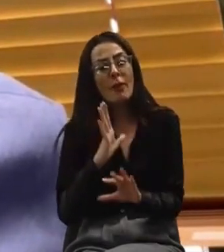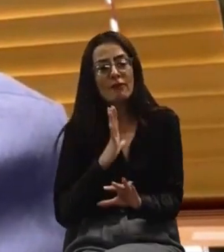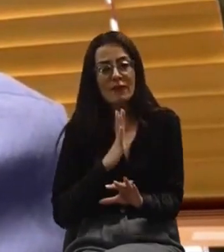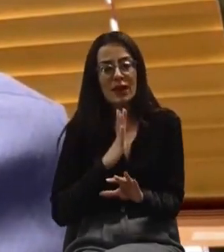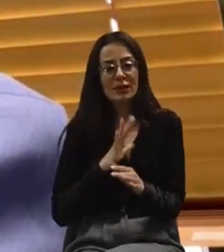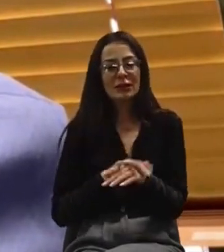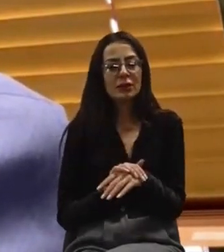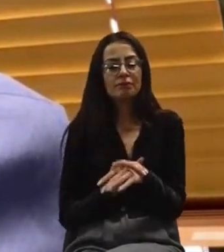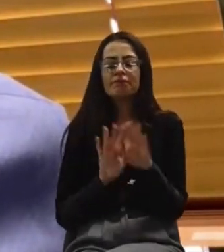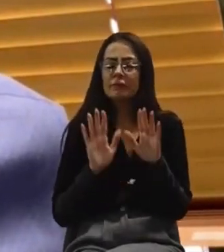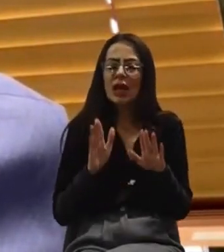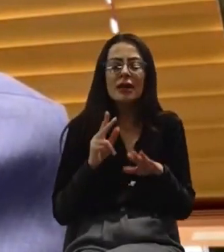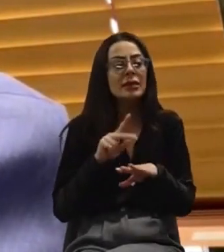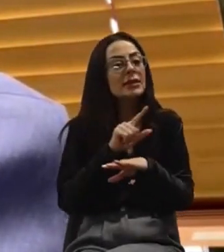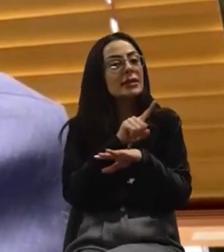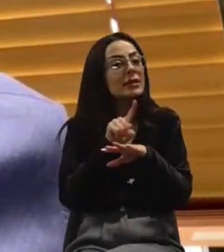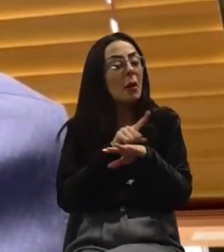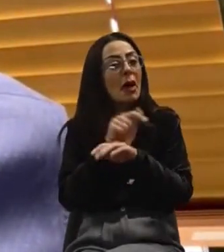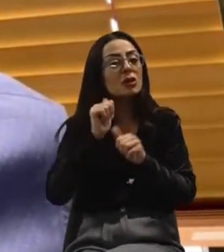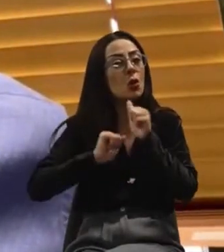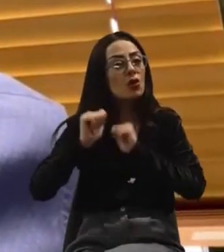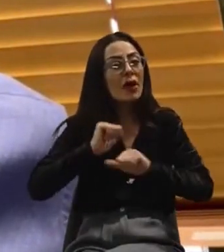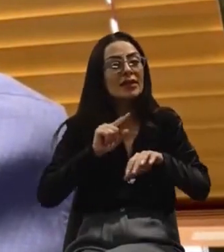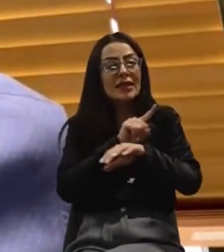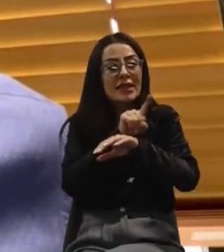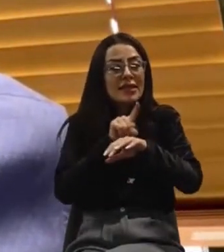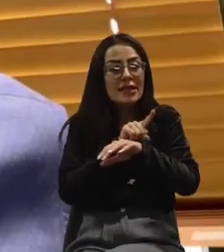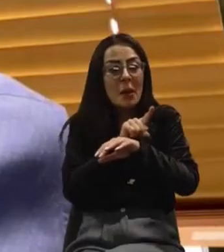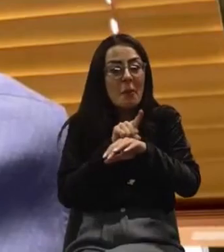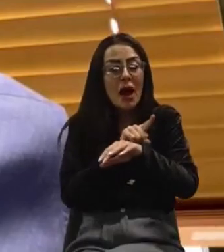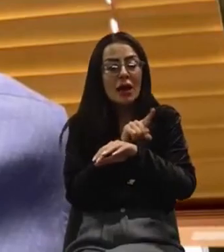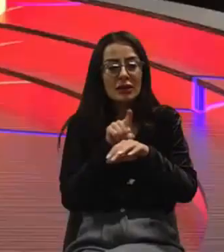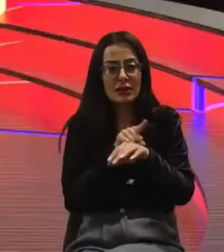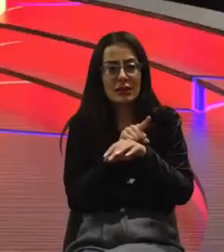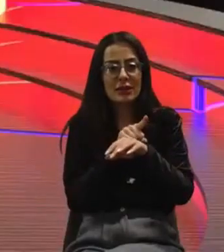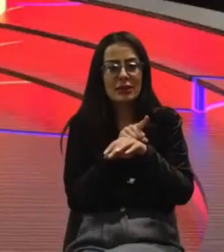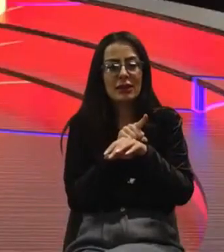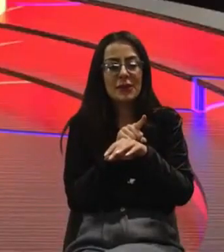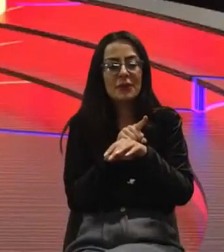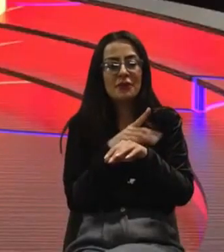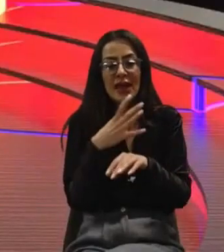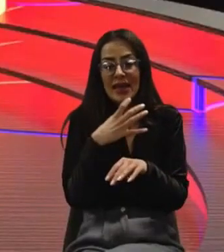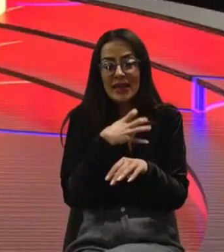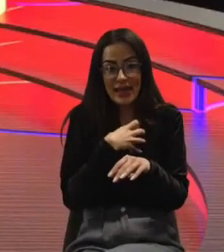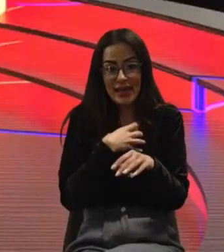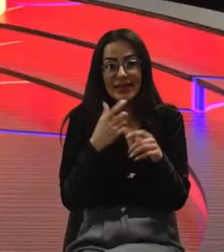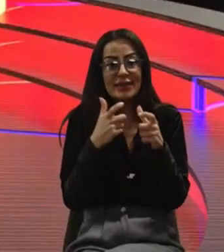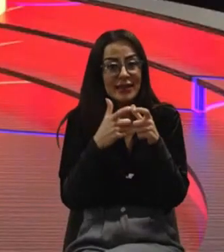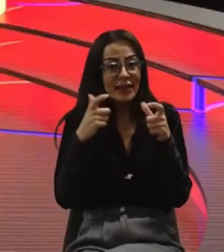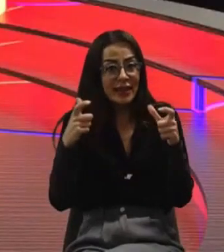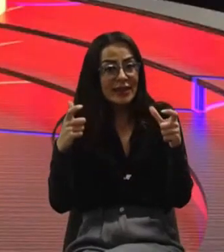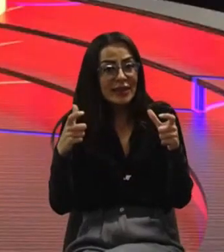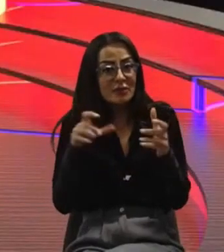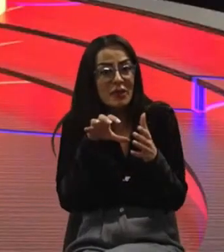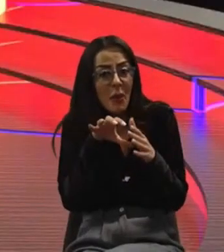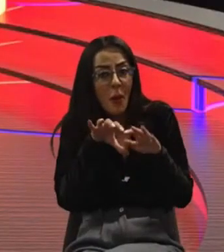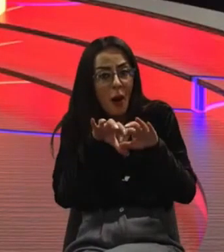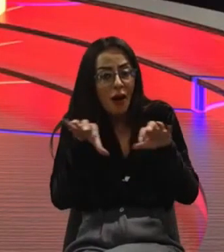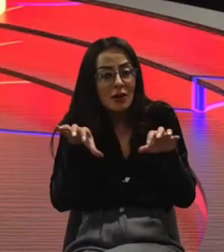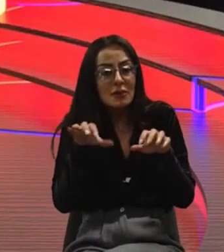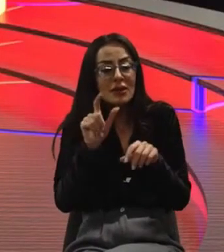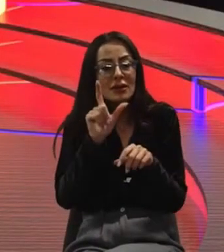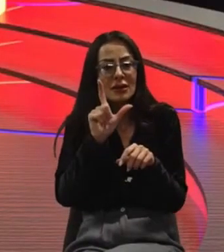vaktinizi üniversite zamandaki vaktinizi akademik olduğu kadar bir o kadar da dediğim gibi kendi geliştirme ayırmamız lazım Bunun için bol bol